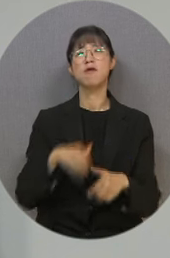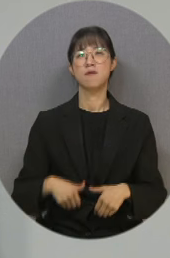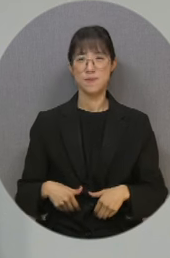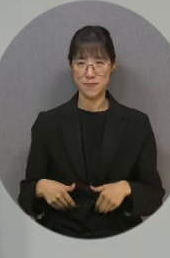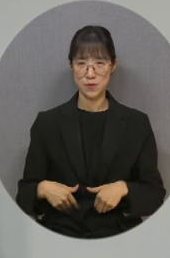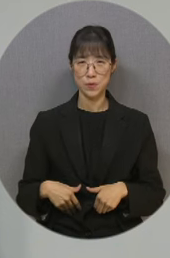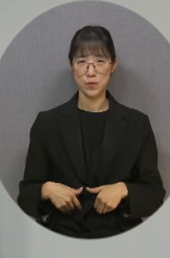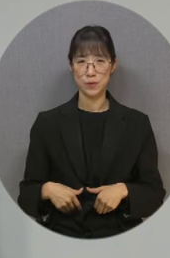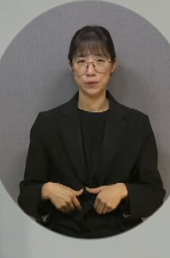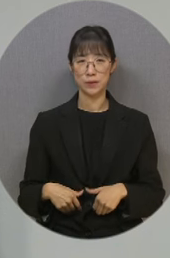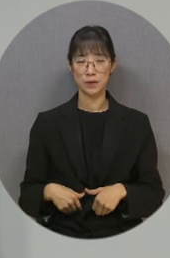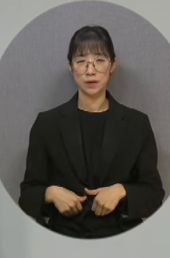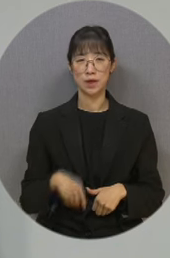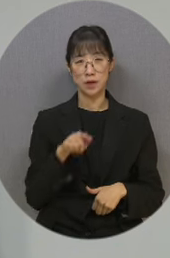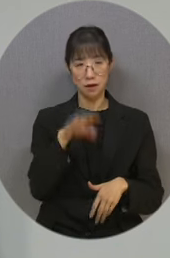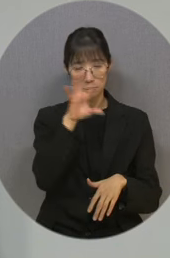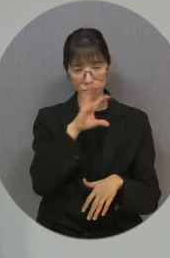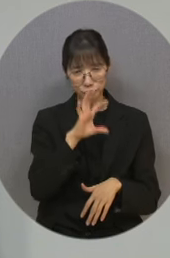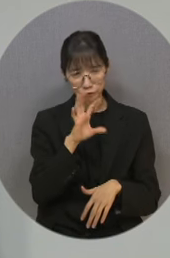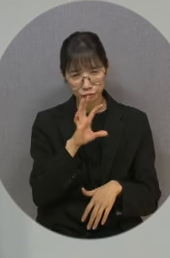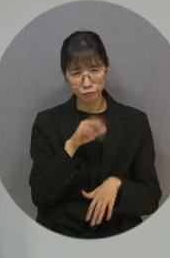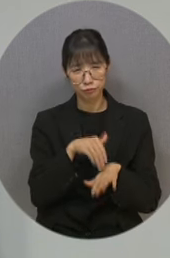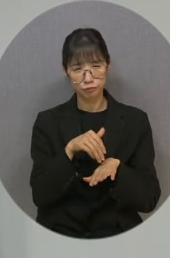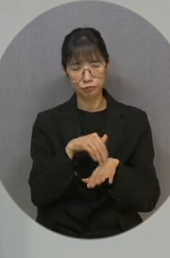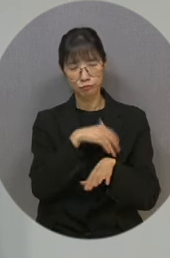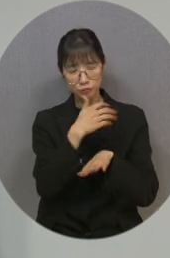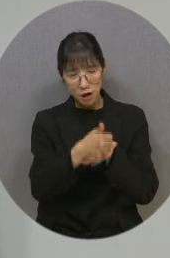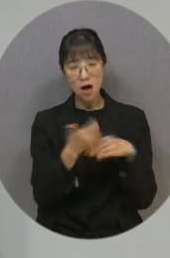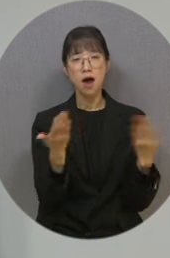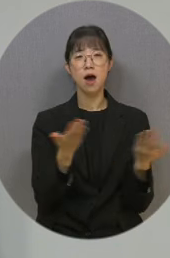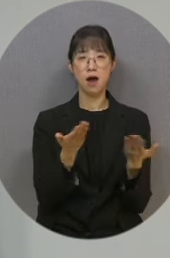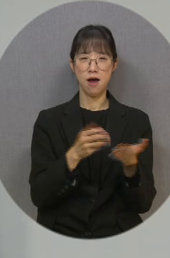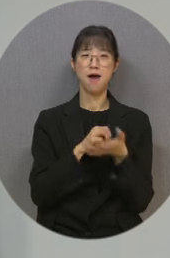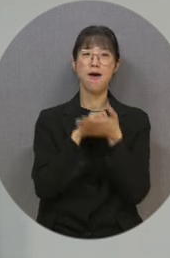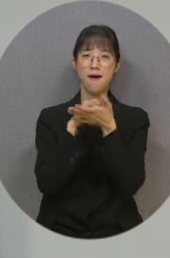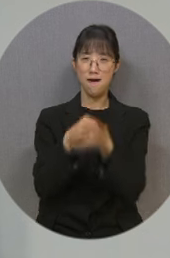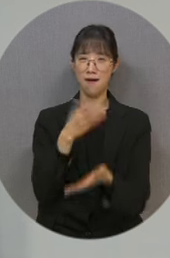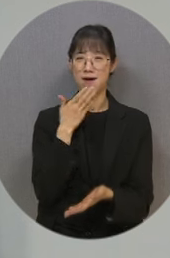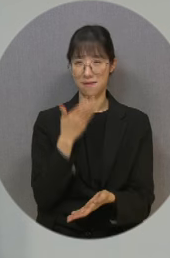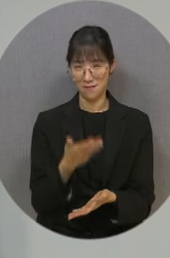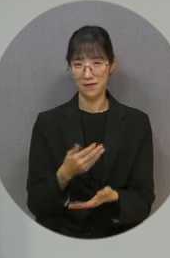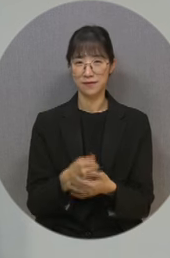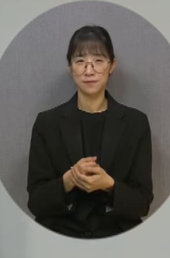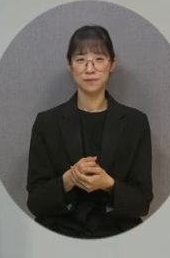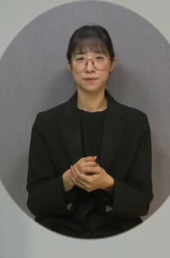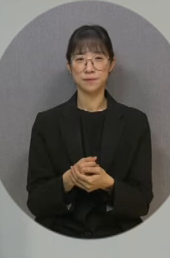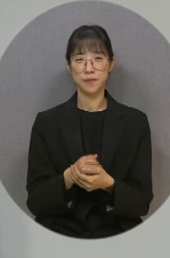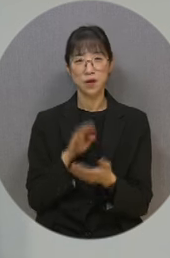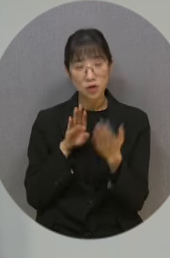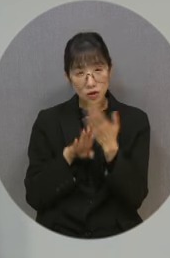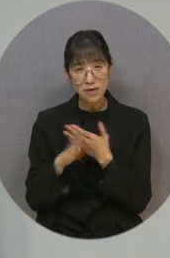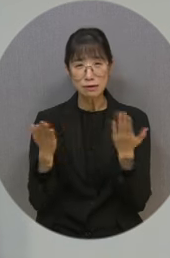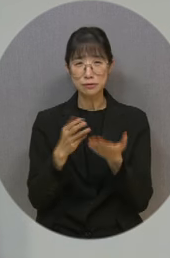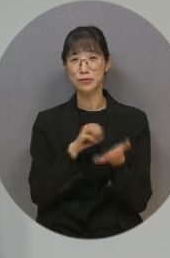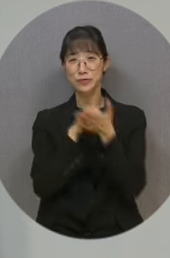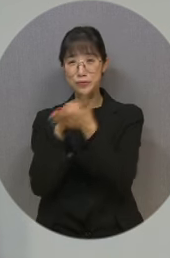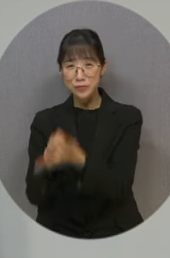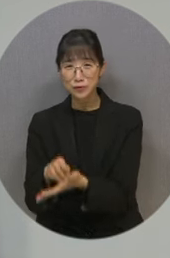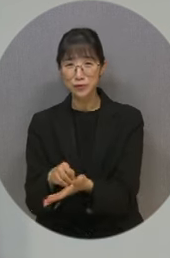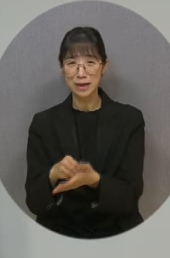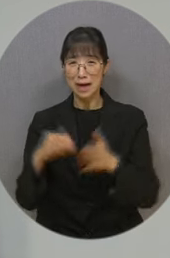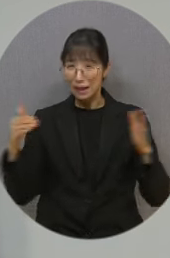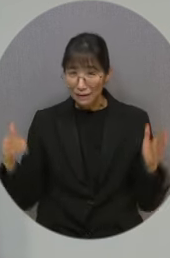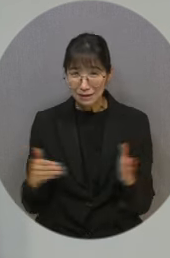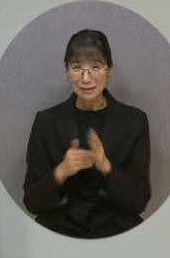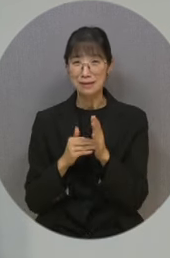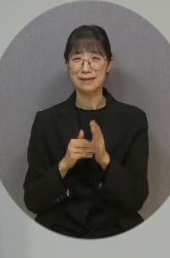필요합니다 그런 훈련을 통해서 이제 취업과 연결이 되는 거거든요 그 그런 다음에 취업을 했다 해서 저희가 서비스를